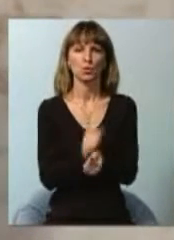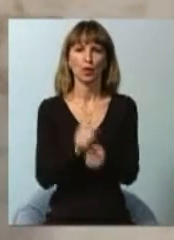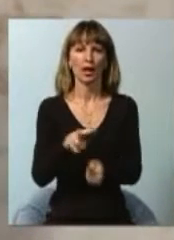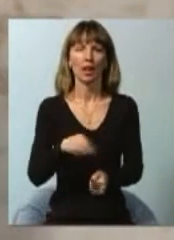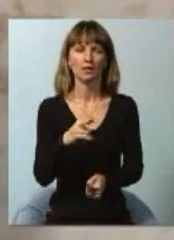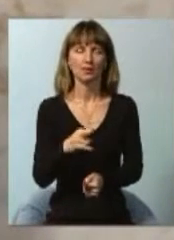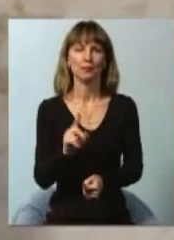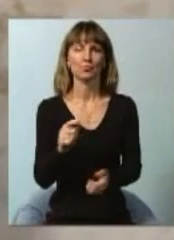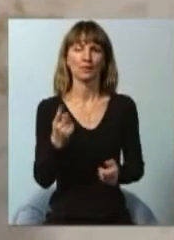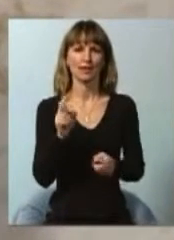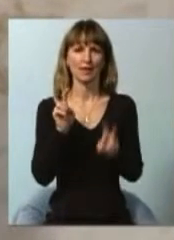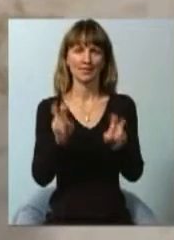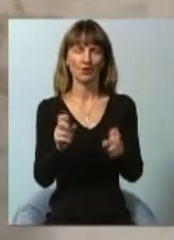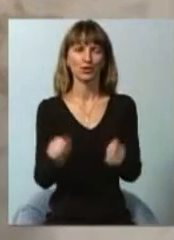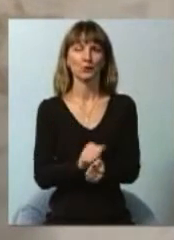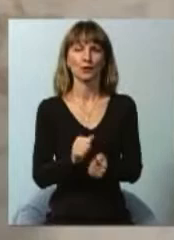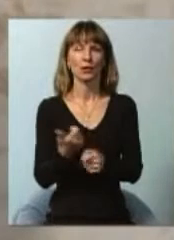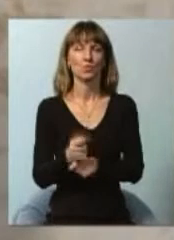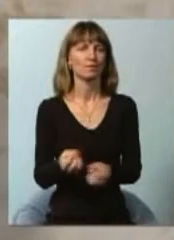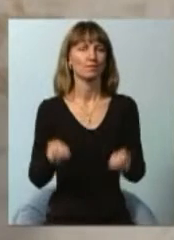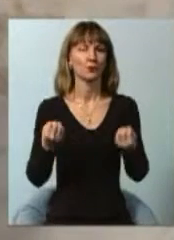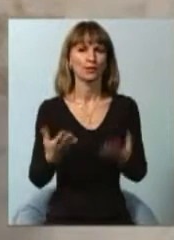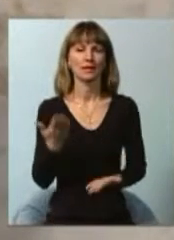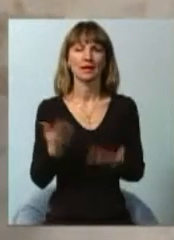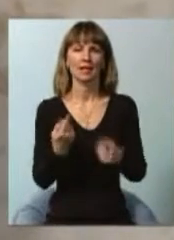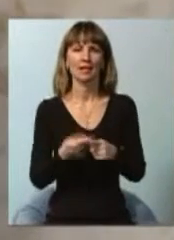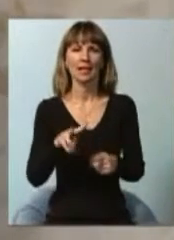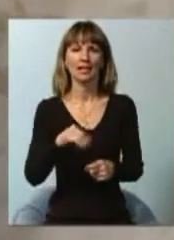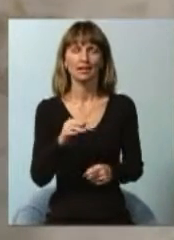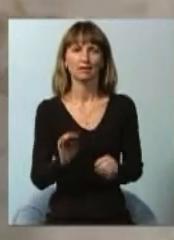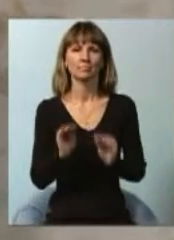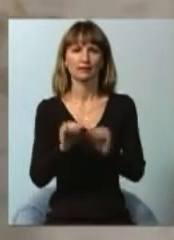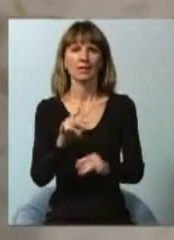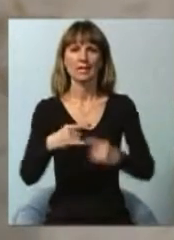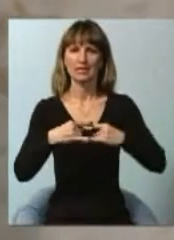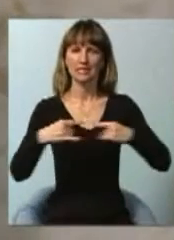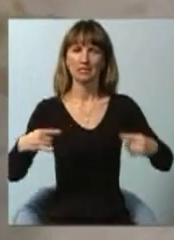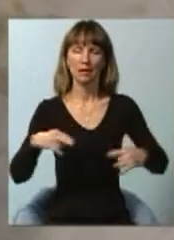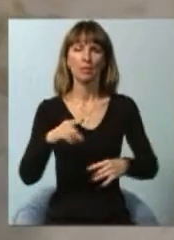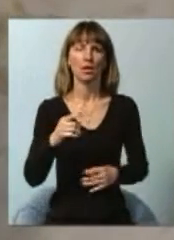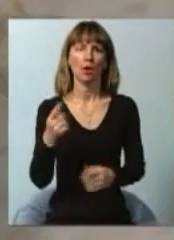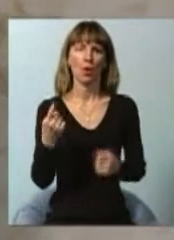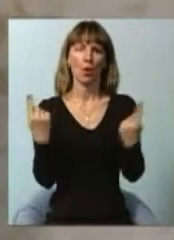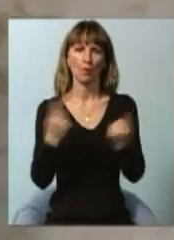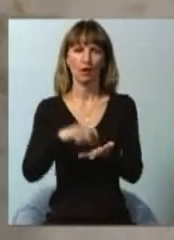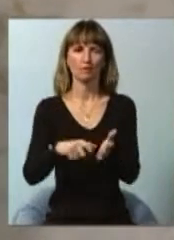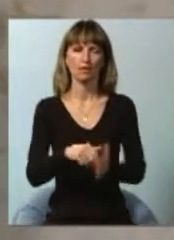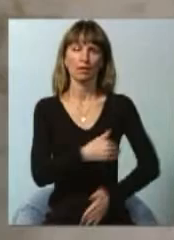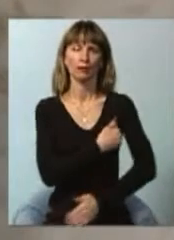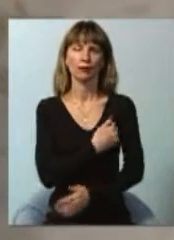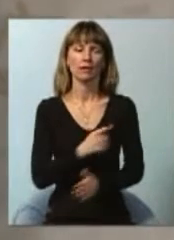ж його називають сухим? Відповідь дуже проста. Якщо цей лід покласти на стіл при звичайній кімнатній температурі, то він